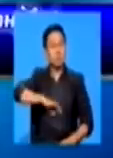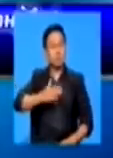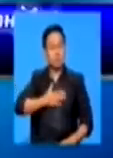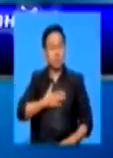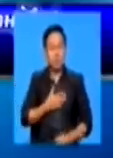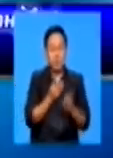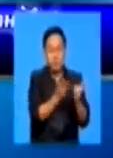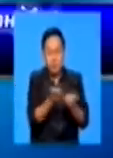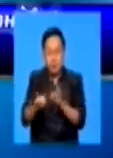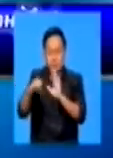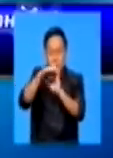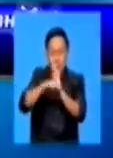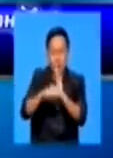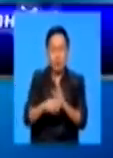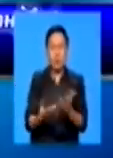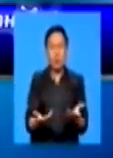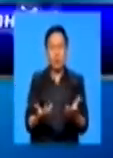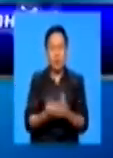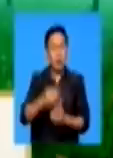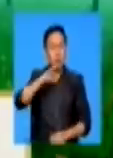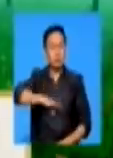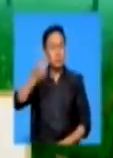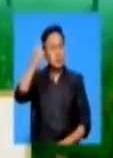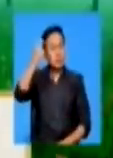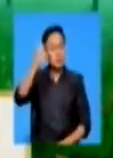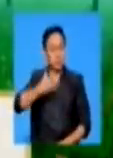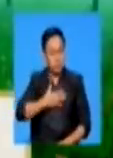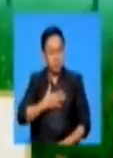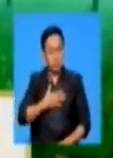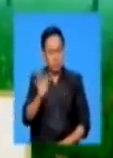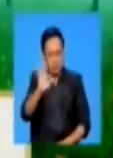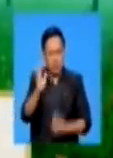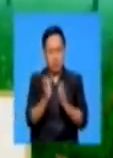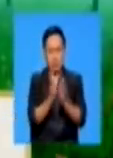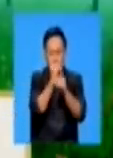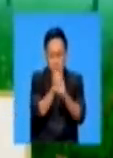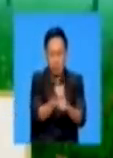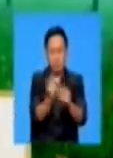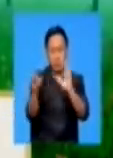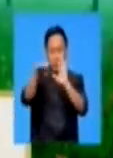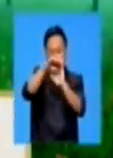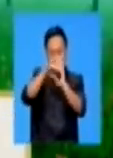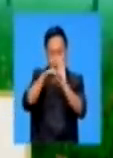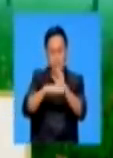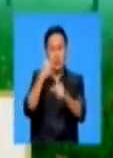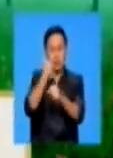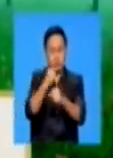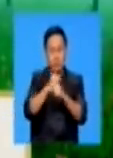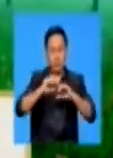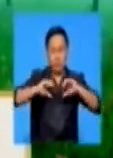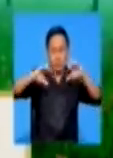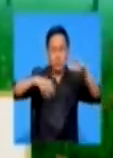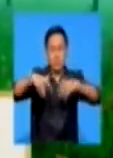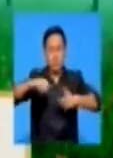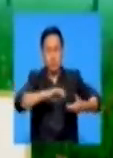ดยหลักการก็ไม่ค่อยได้ดูนะเอาใช้ความรู้สึกใช้ความเป็นธรรมชาติใช้ต่างมาตัดสินปัญหาทั้งหมดเลยมันลืมทุกอย่างไง